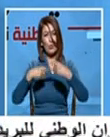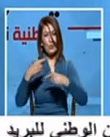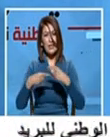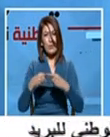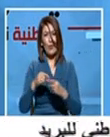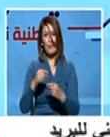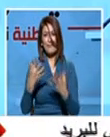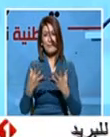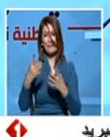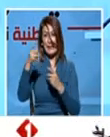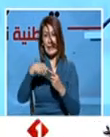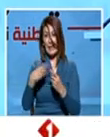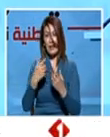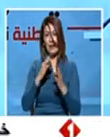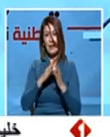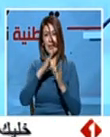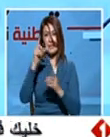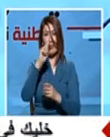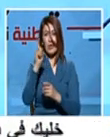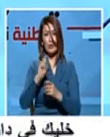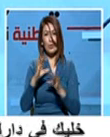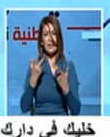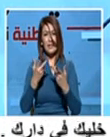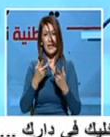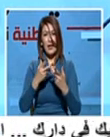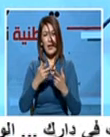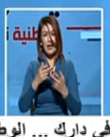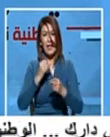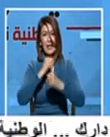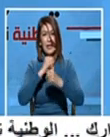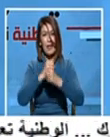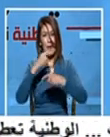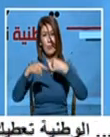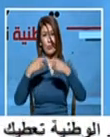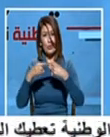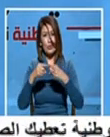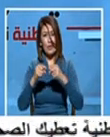سالتي سؤال، راهو احنا المنظومه نتاعنا ما وقفتش، ولكن لربما